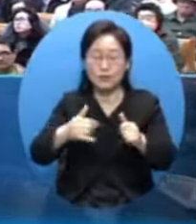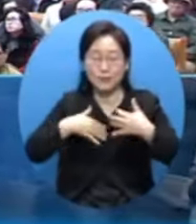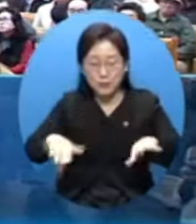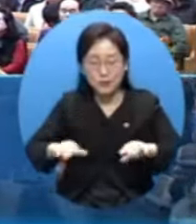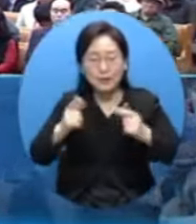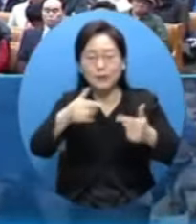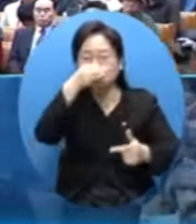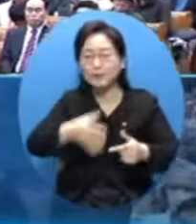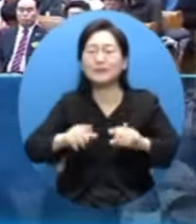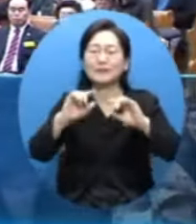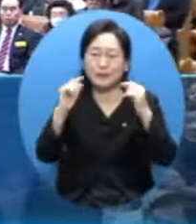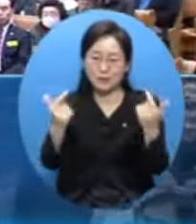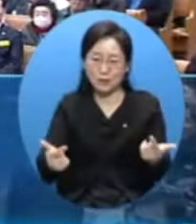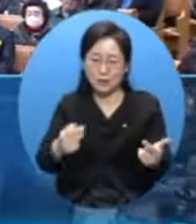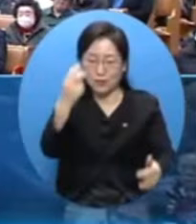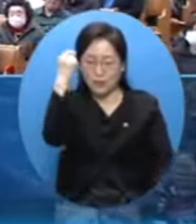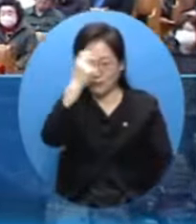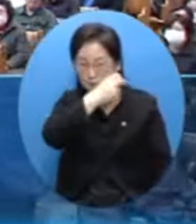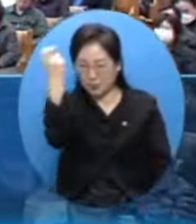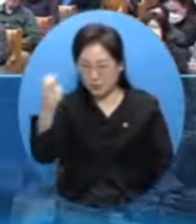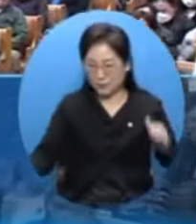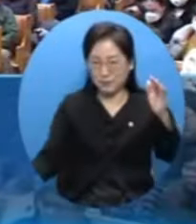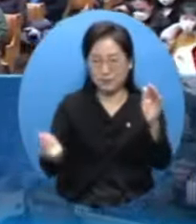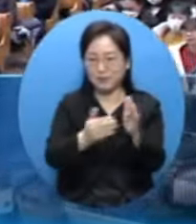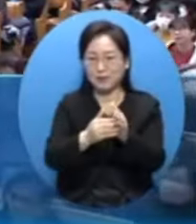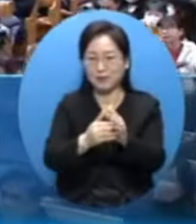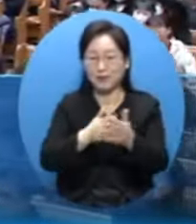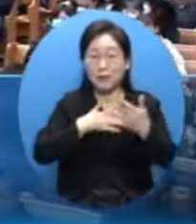곤비하지 않으시며 명철이 한이 없으시며